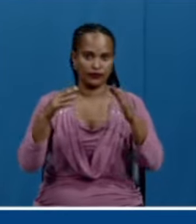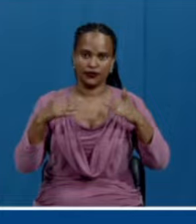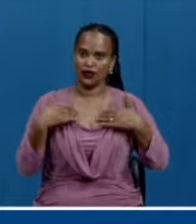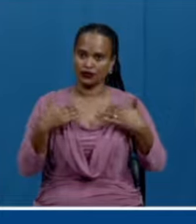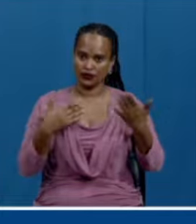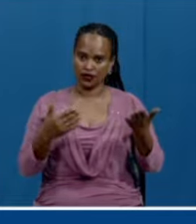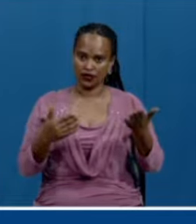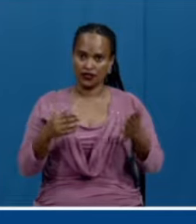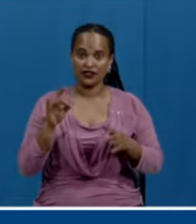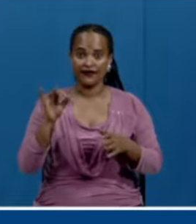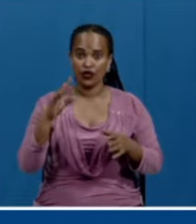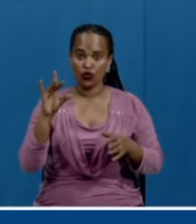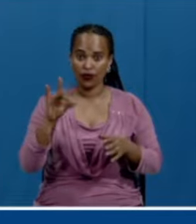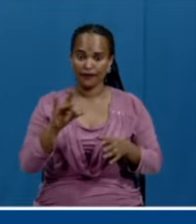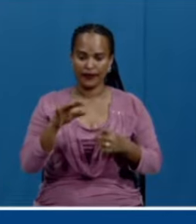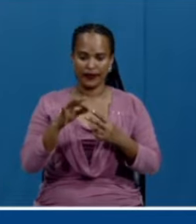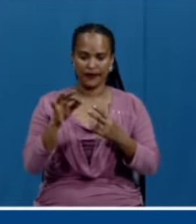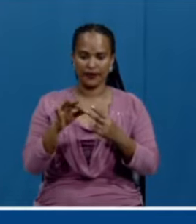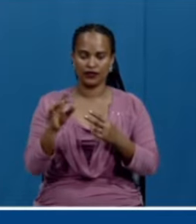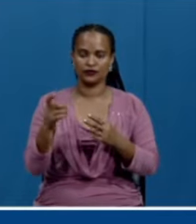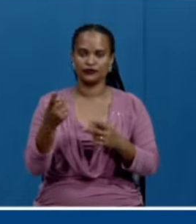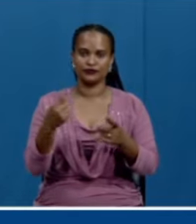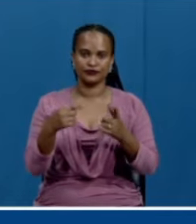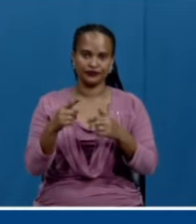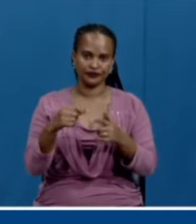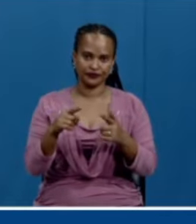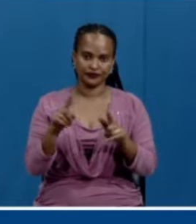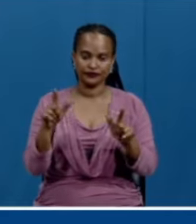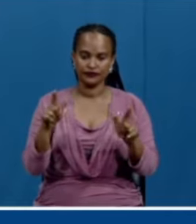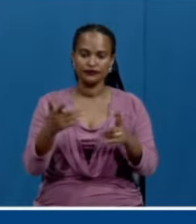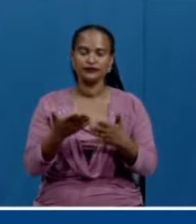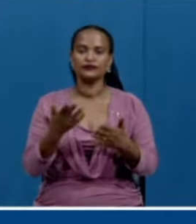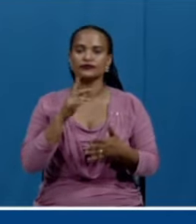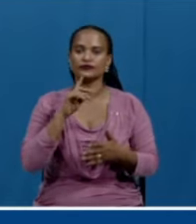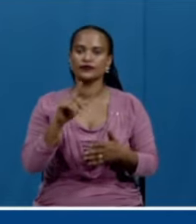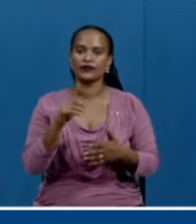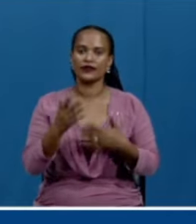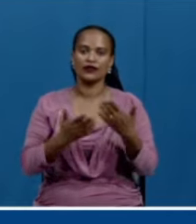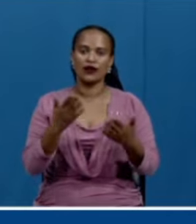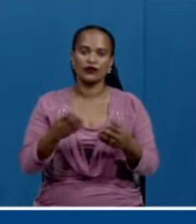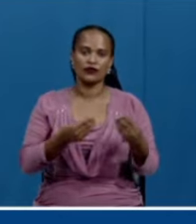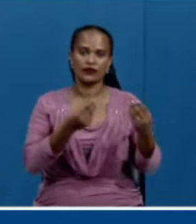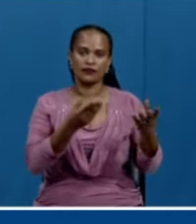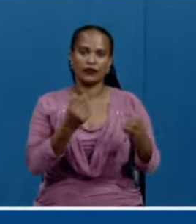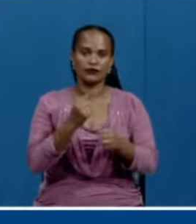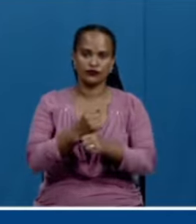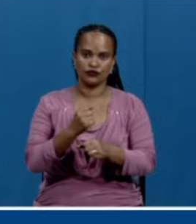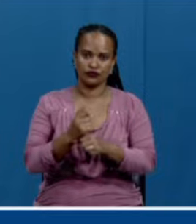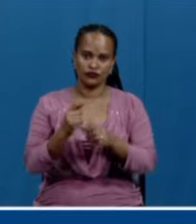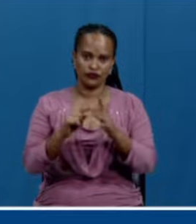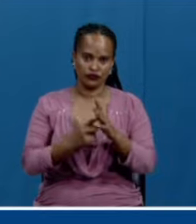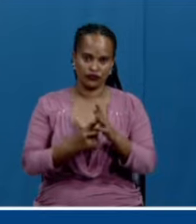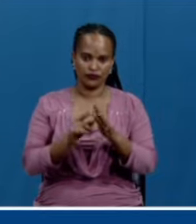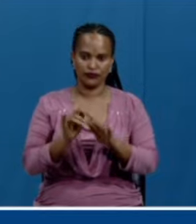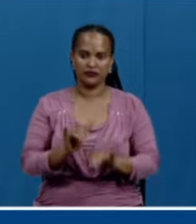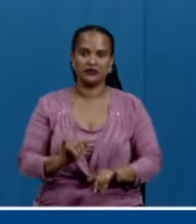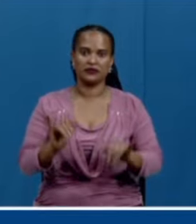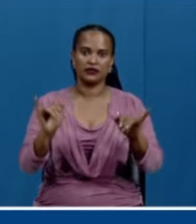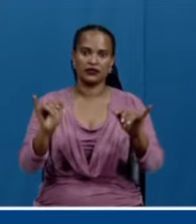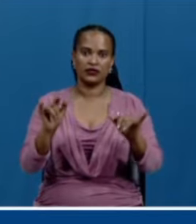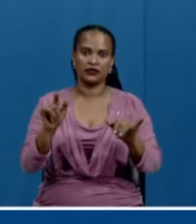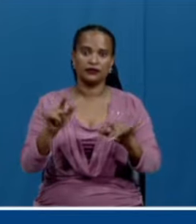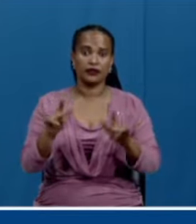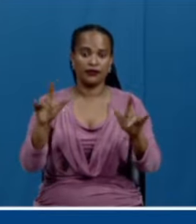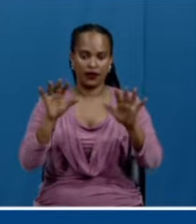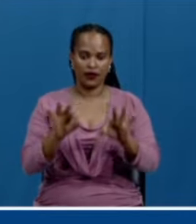ተሓጒሰ። ሳፋሪኮም ከም ኣማራፂ ኮይኑ ምምፅኡ ሓደ ዓብዪ ነገር እዩ። ግልጋሎት ንምሃብ ስርሑ ምጅማሩ እውን ብተመሳሳሊ እቲ